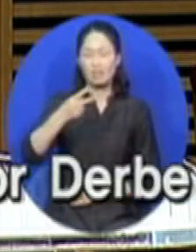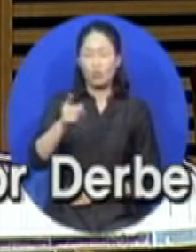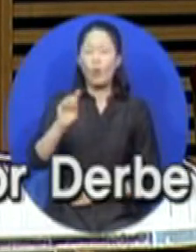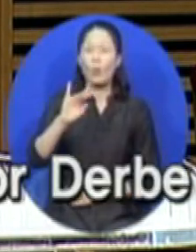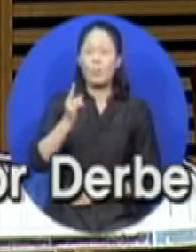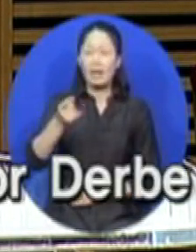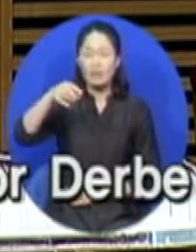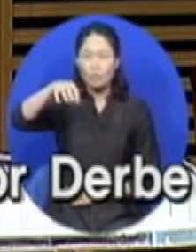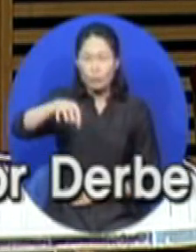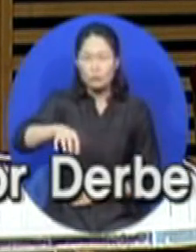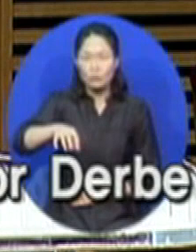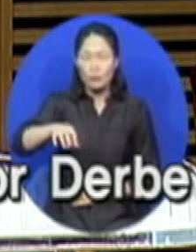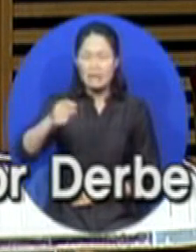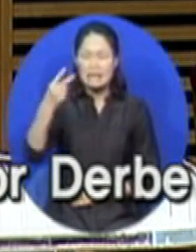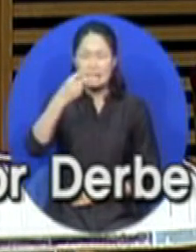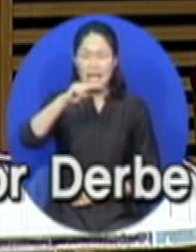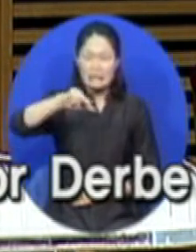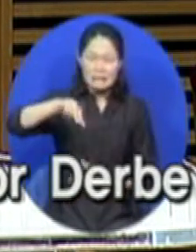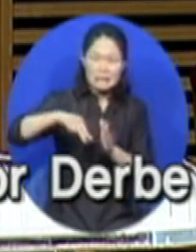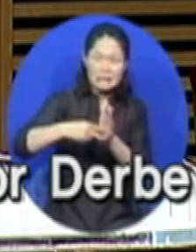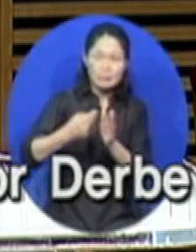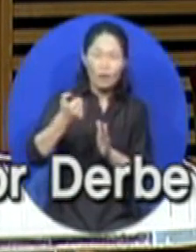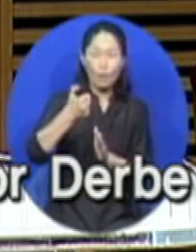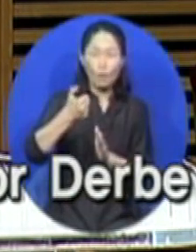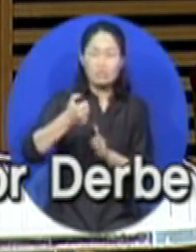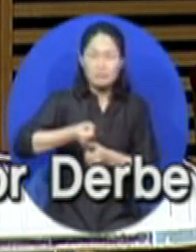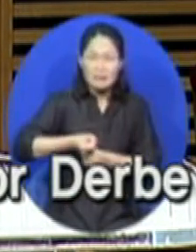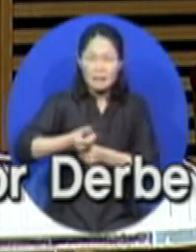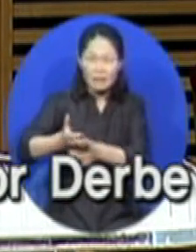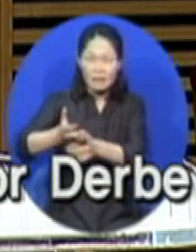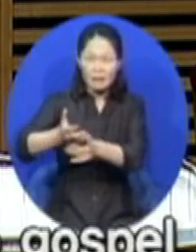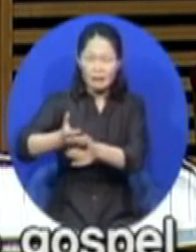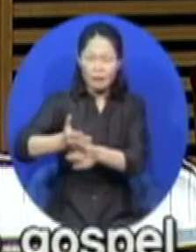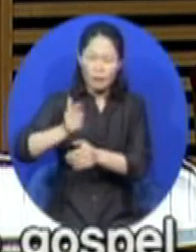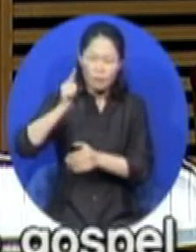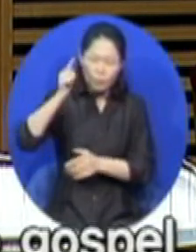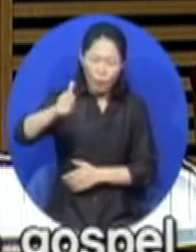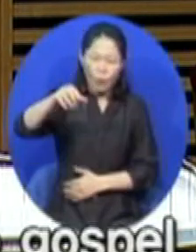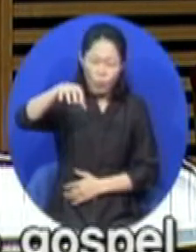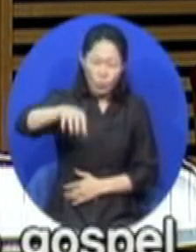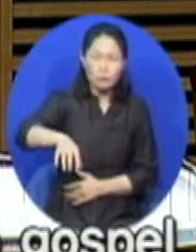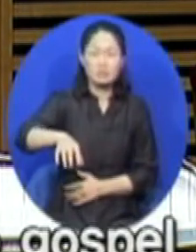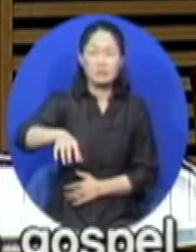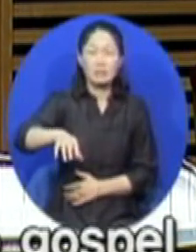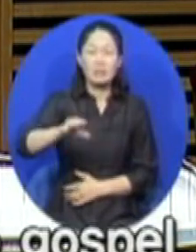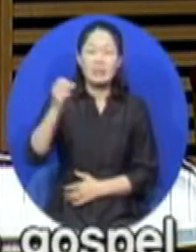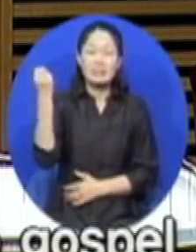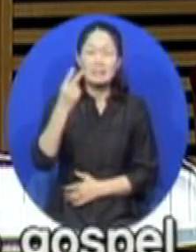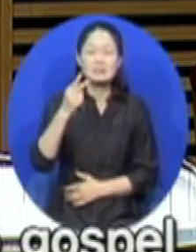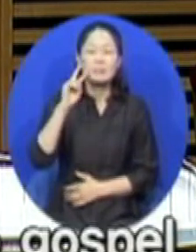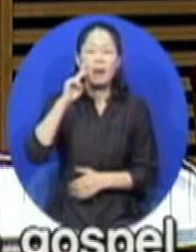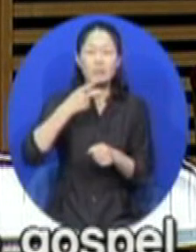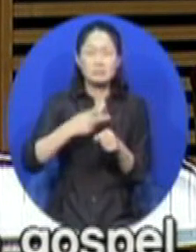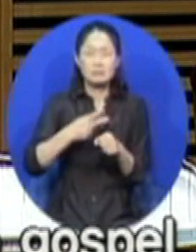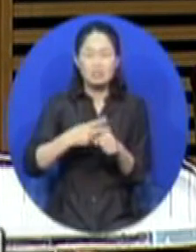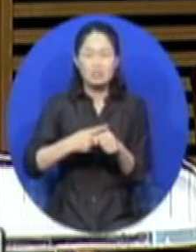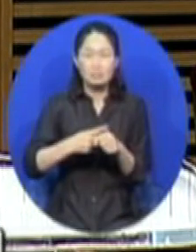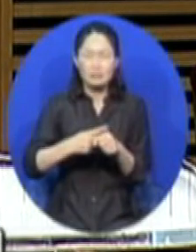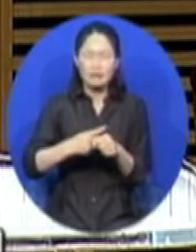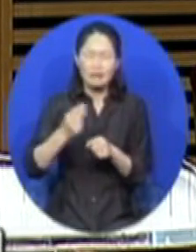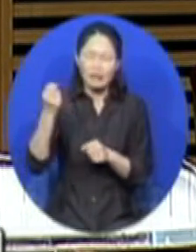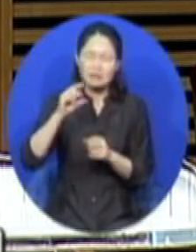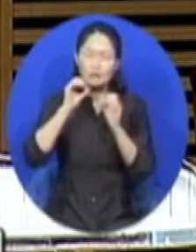곳으로 250 미끼를 전도를 하러 또 또한 거에요 사도 바울이 정말 모으 3 사로잡혀 나